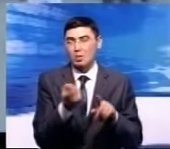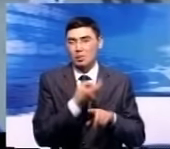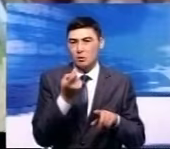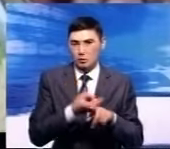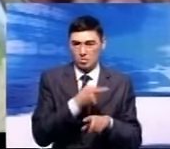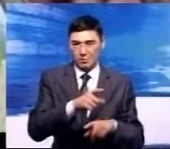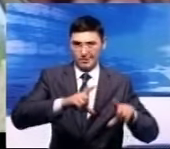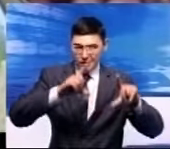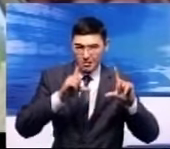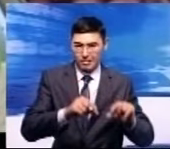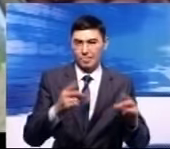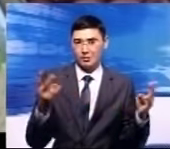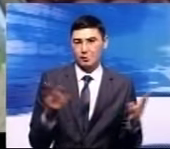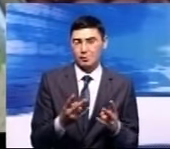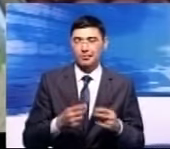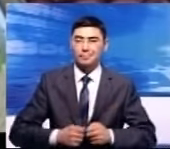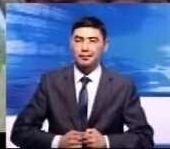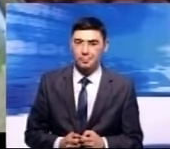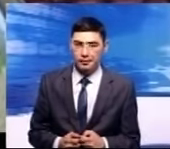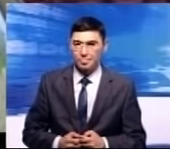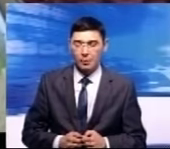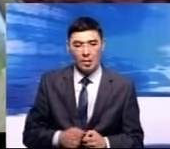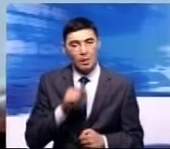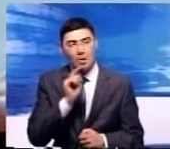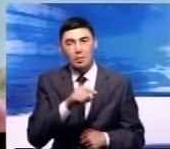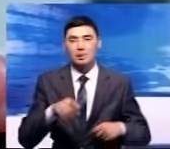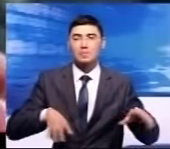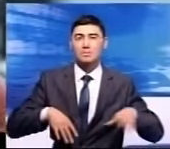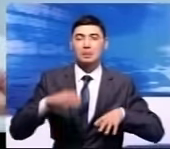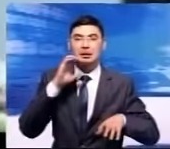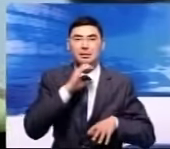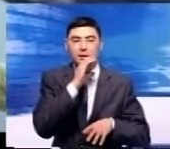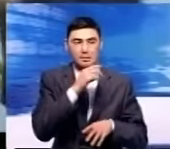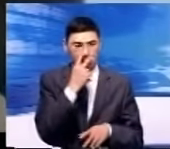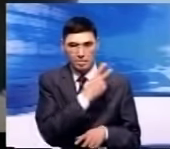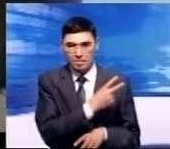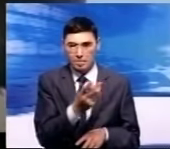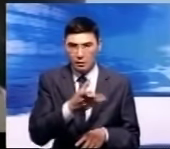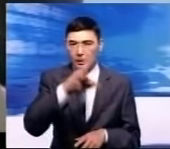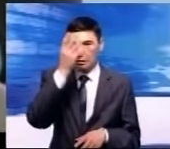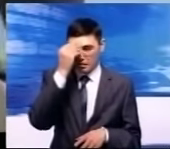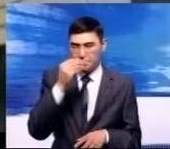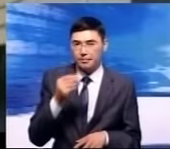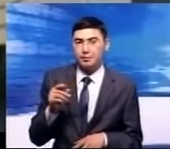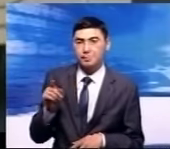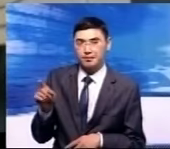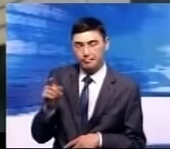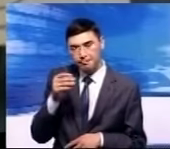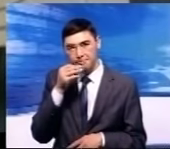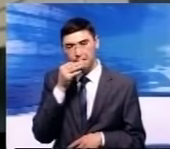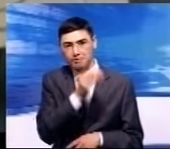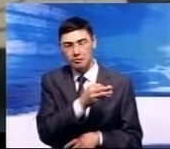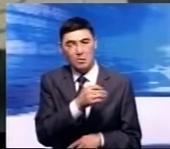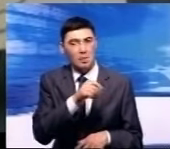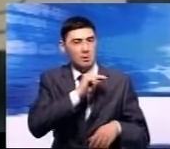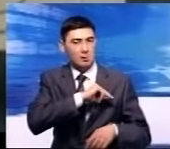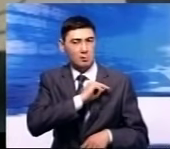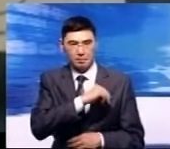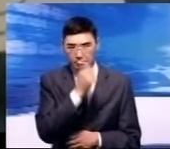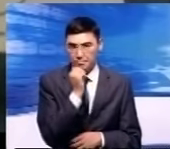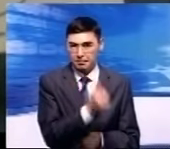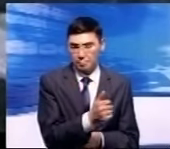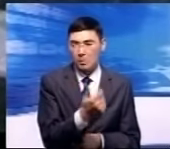картошку. Ознакомившись с деятельностью торгово-логистического центра, зам. Акима области дал положительную оценку его работе.